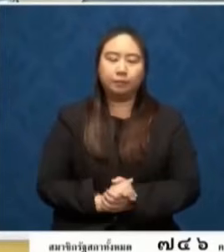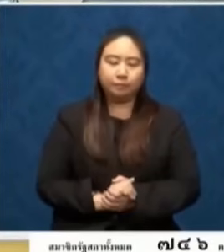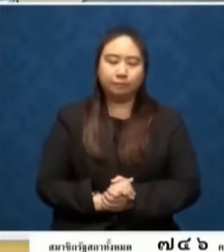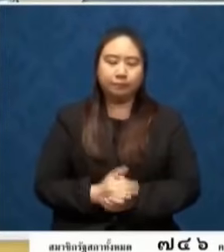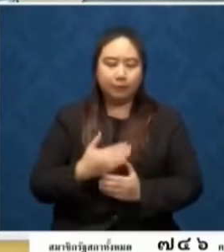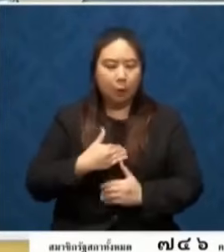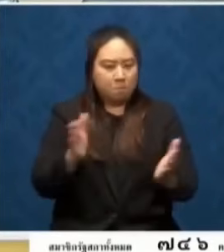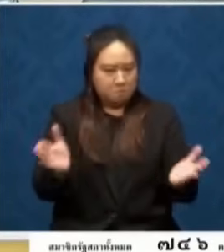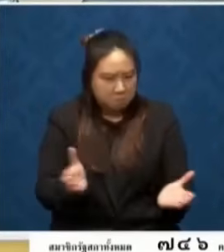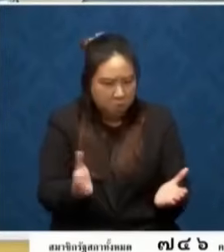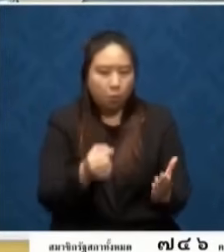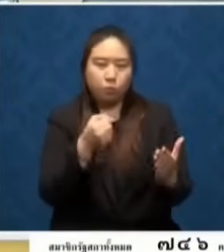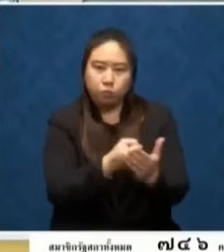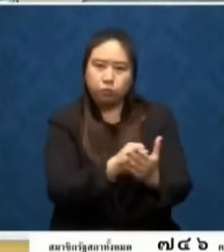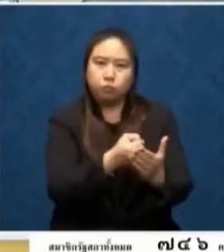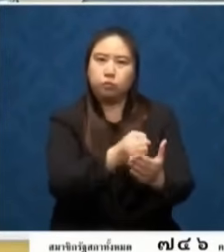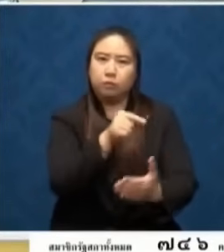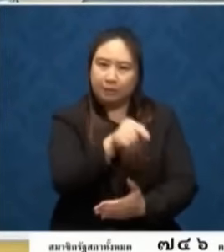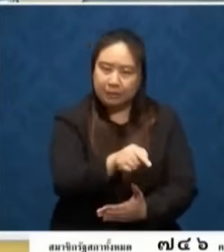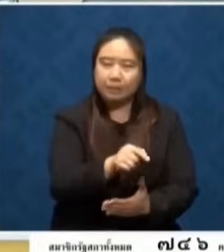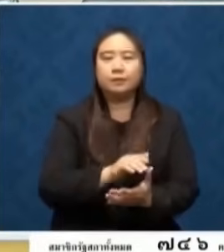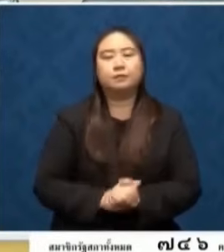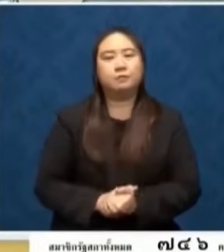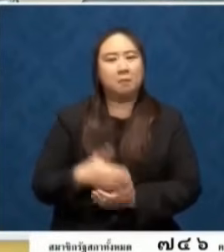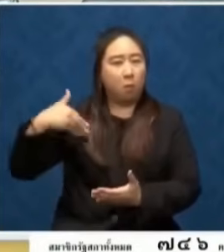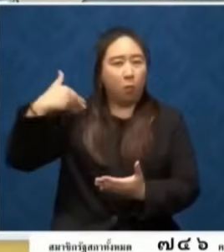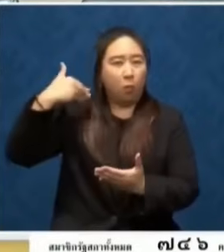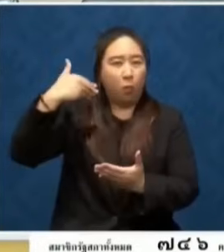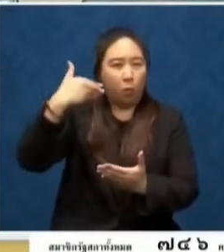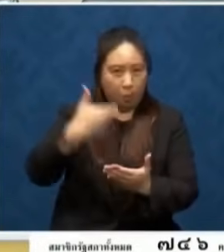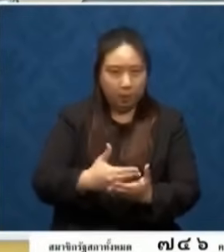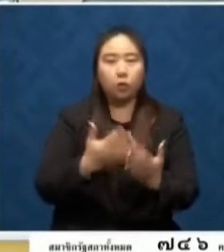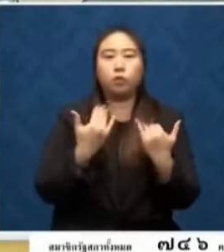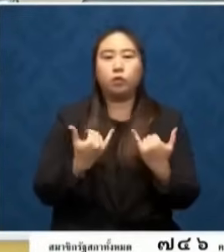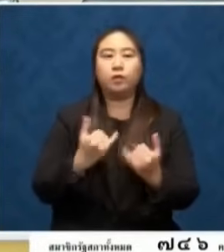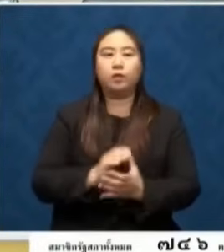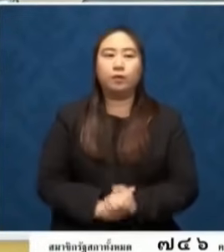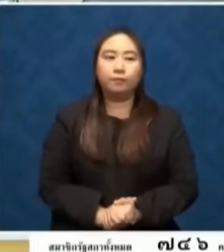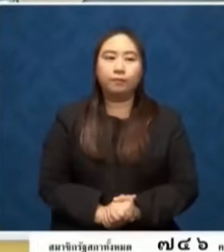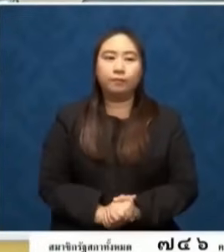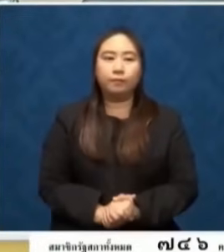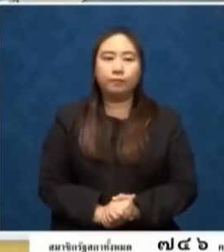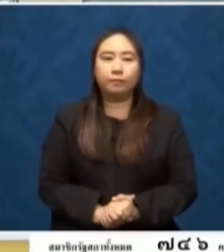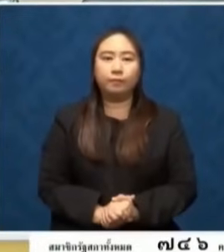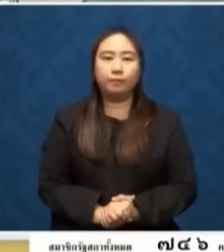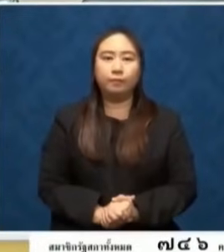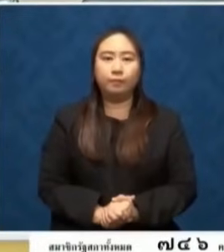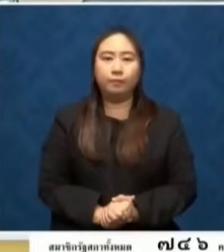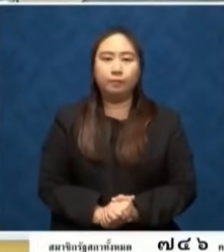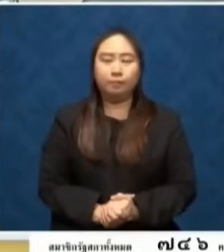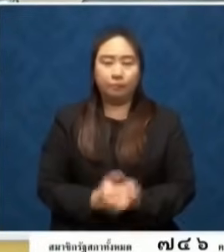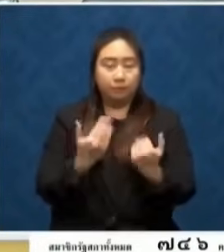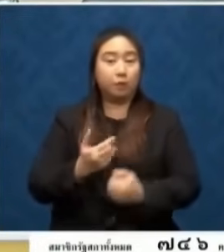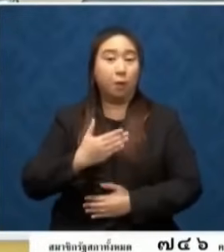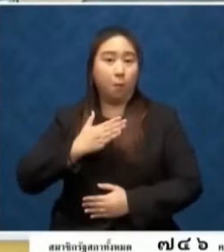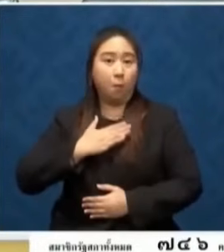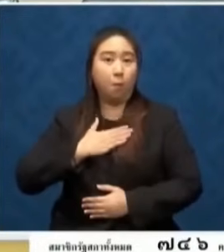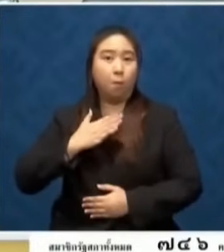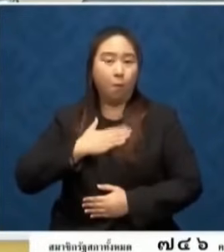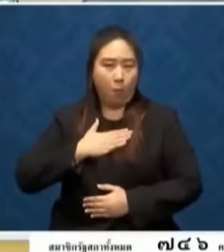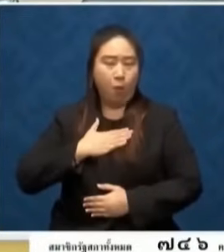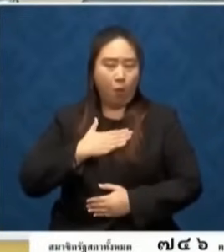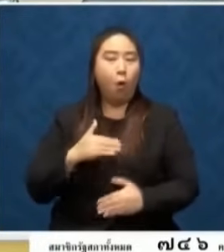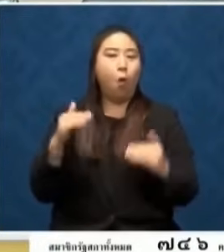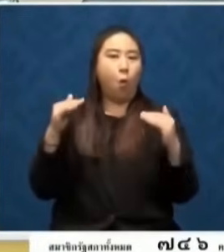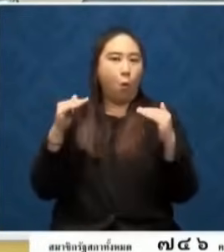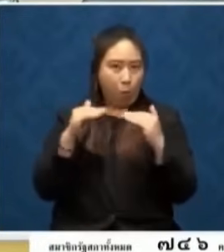ณรงค์ซื่อเรื่องนี้มาตลอดในชีวิตการเมืองจนบัดนี้ครับอย่างไรก็ตามผมให้ความเป็นธรรมกับท่าน